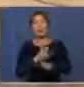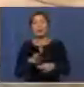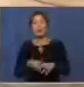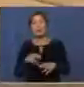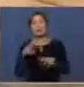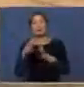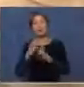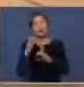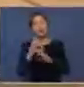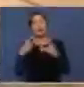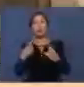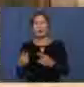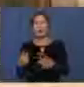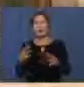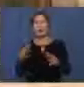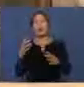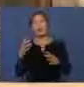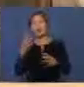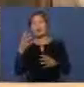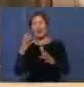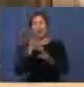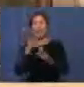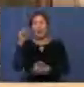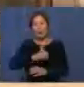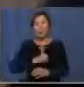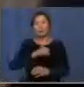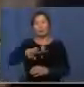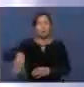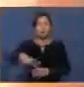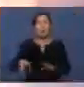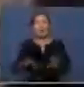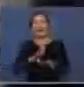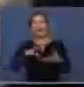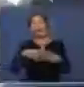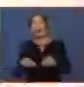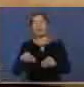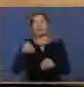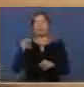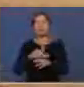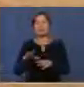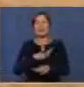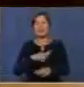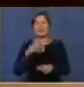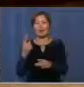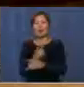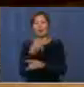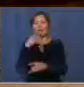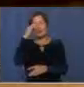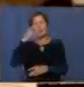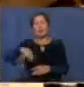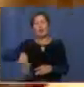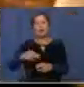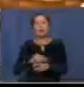құбыр эстакадалары, мұзды теңізге арналған мұнай баржылары және бұрғылау қондырғылары. Кәсіпорын Қазақстанда алғашқы теңіз бұрғылау қондырғысын